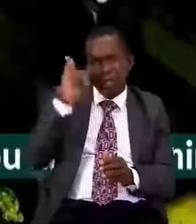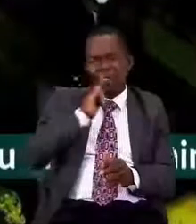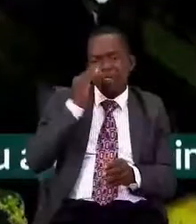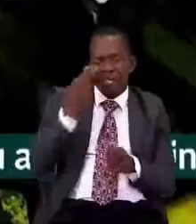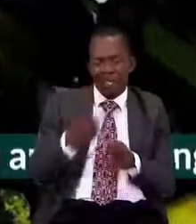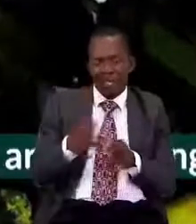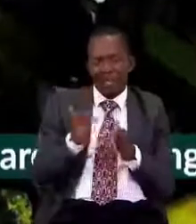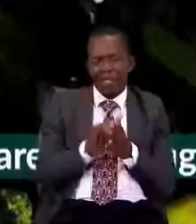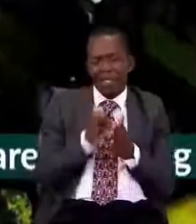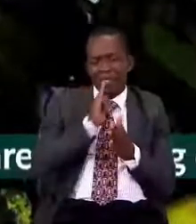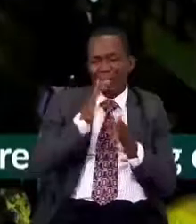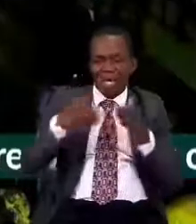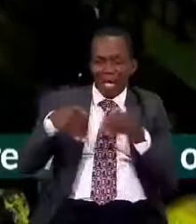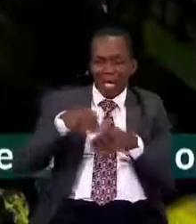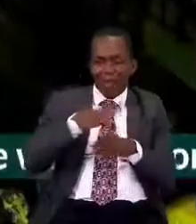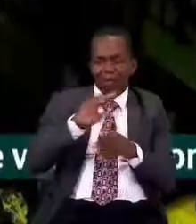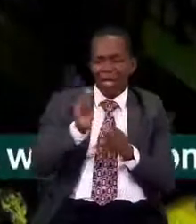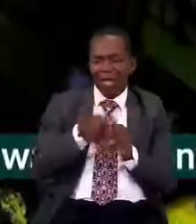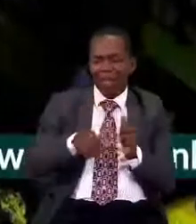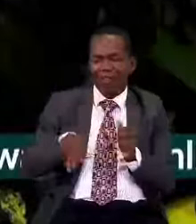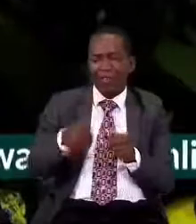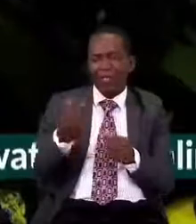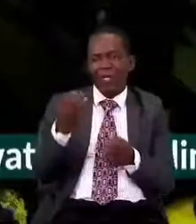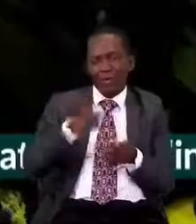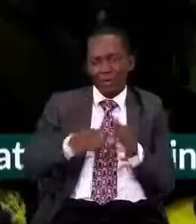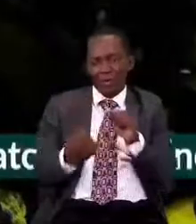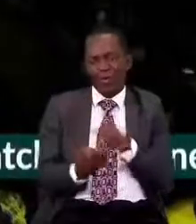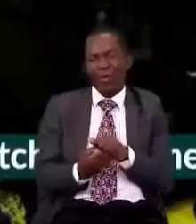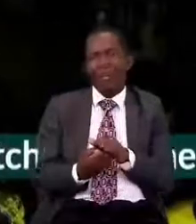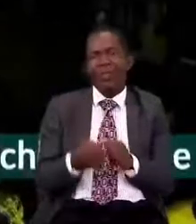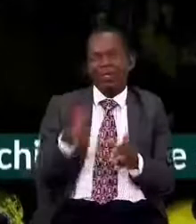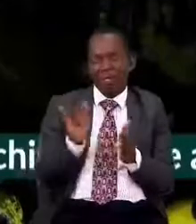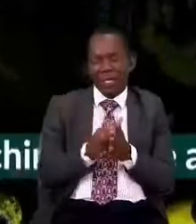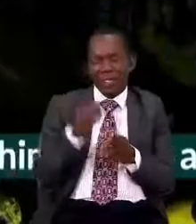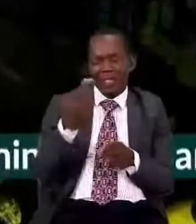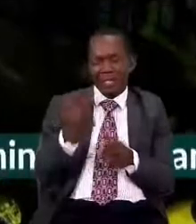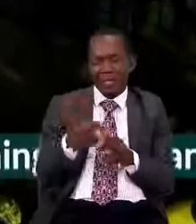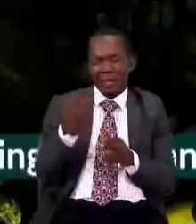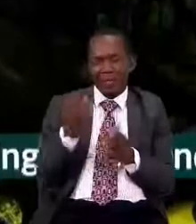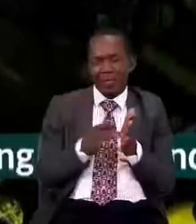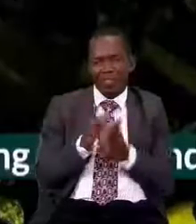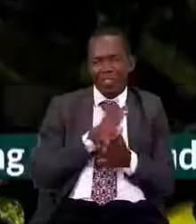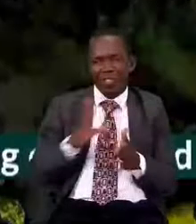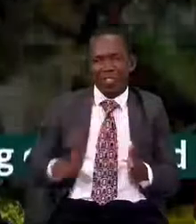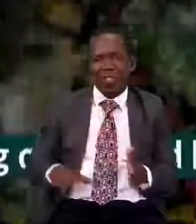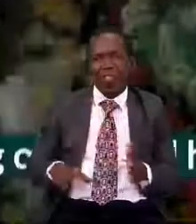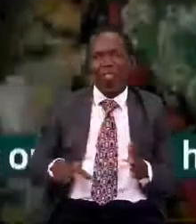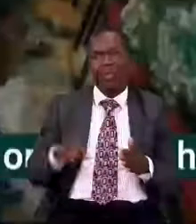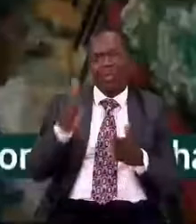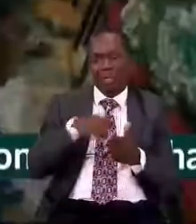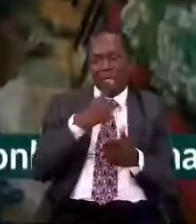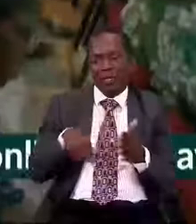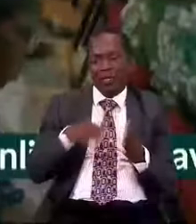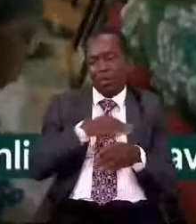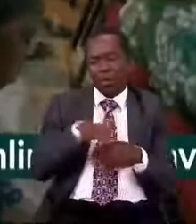mentionne là, le nom là, dès qu'il pose le décret au nom de Jésus, toutes vos maladies,